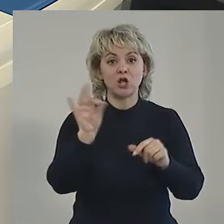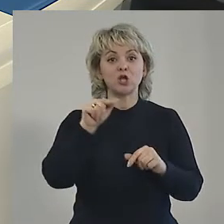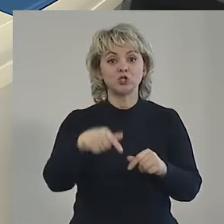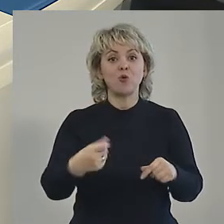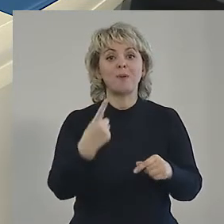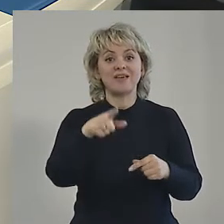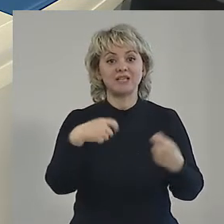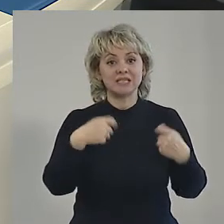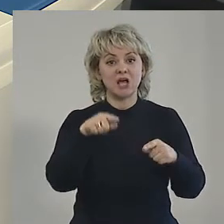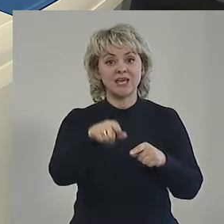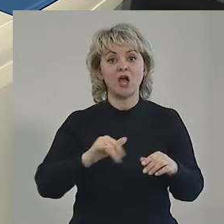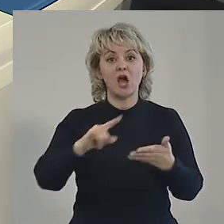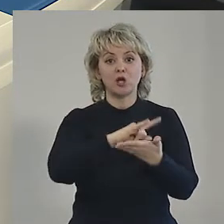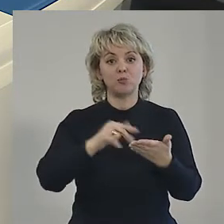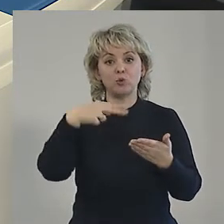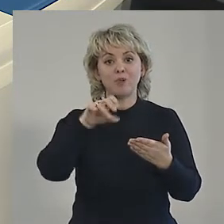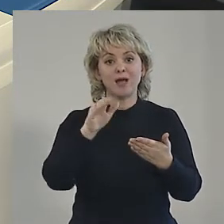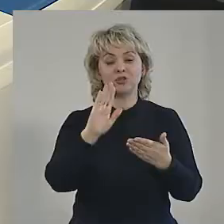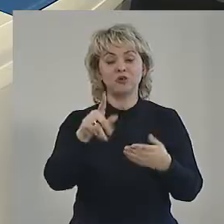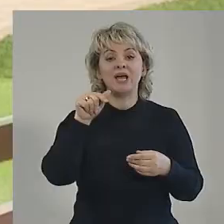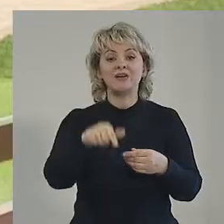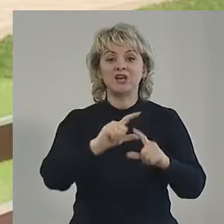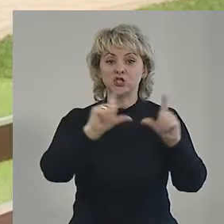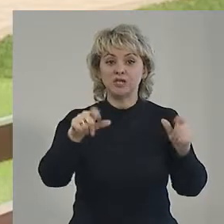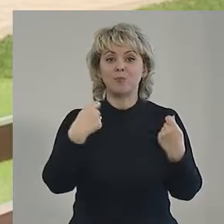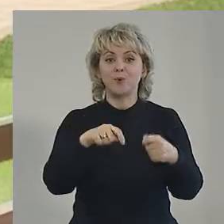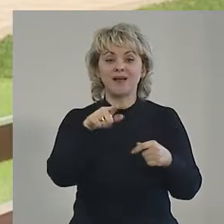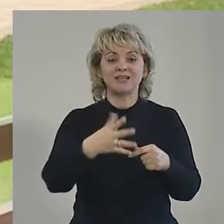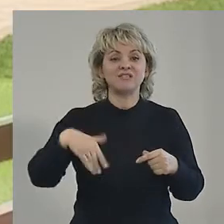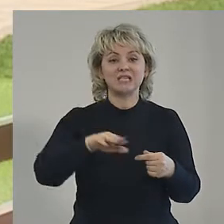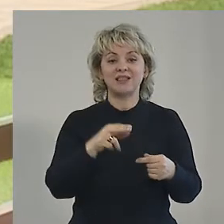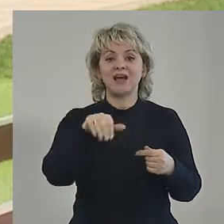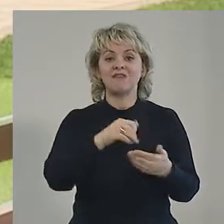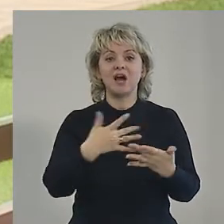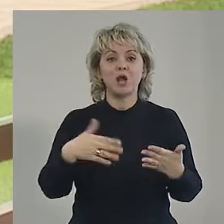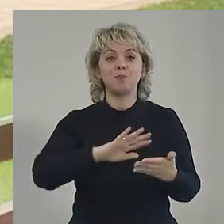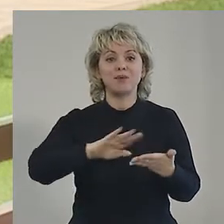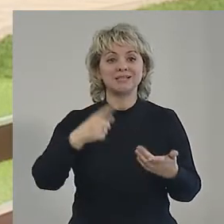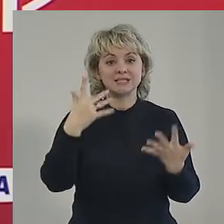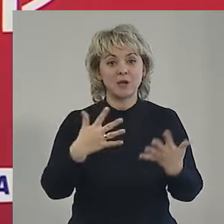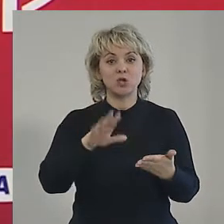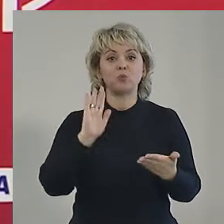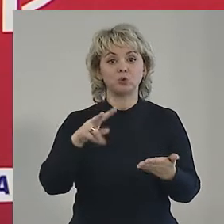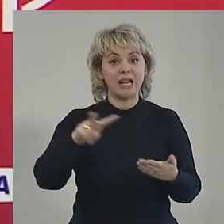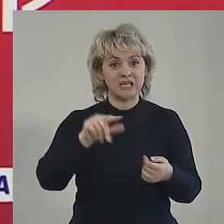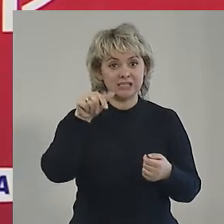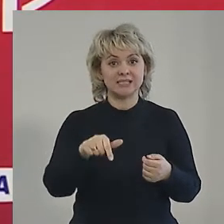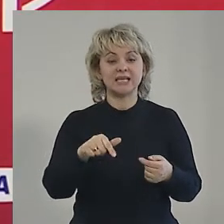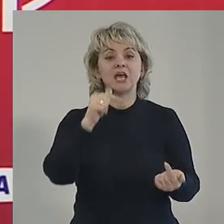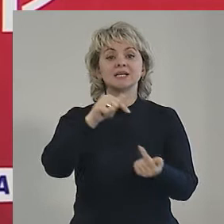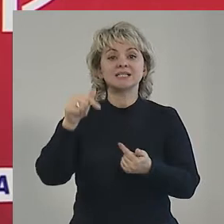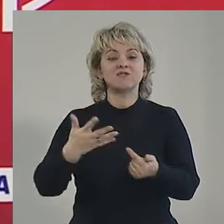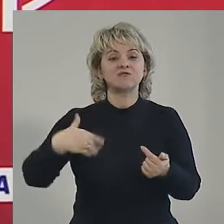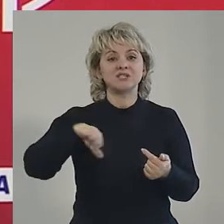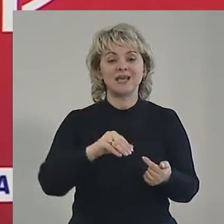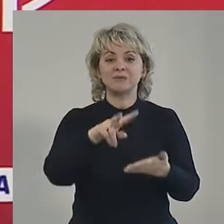такая торговая точка и в аэропорту Платов. В этих пунктах продажи все товары, без сомнения, будут лицензированными и